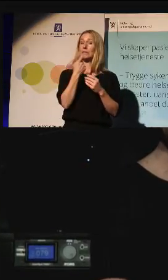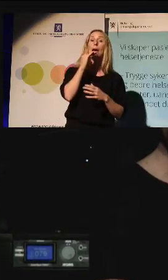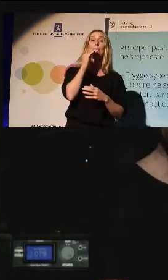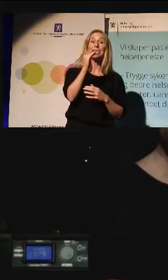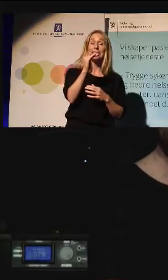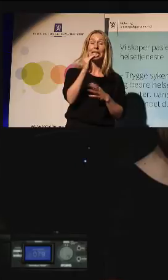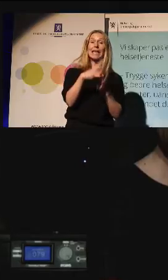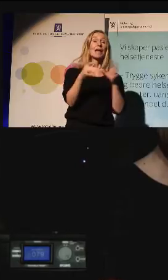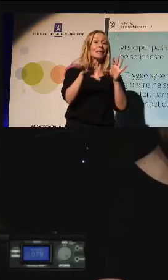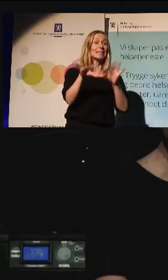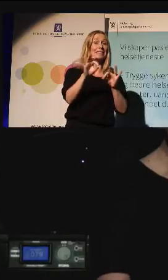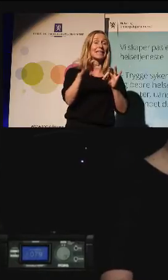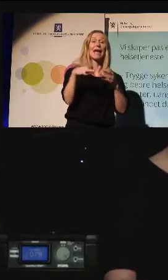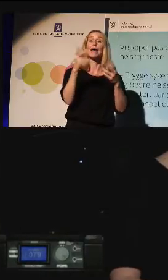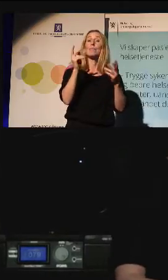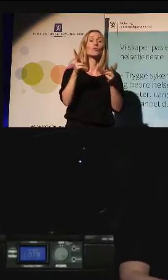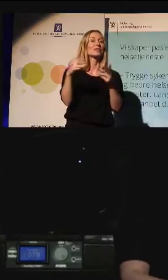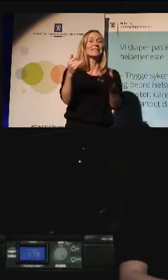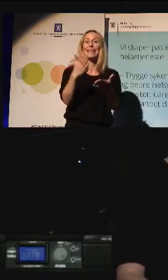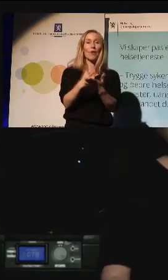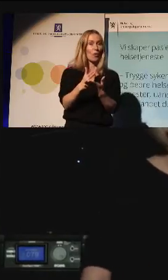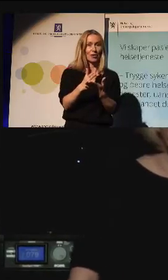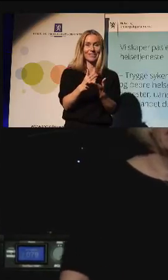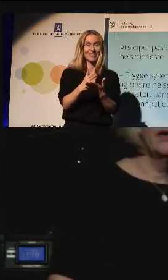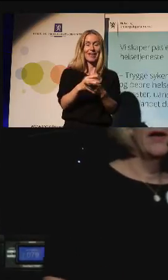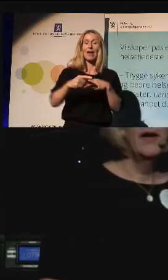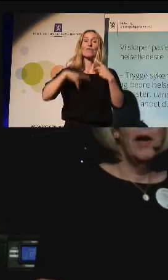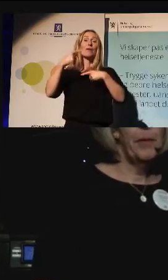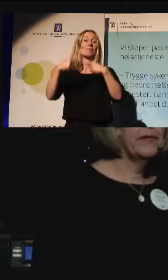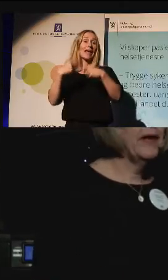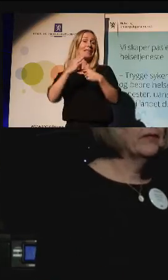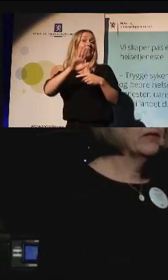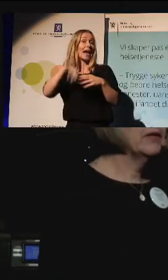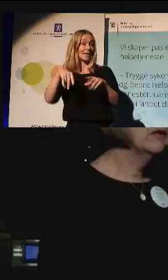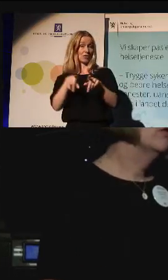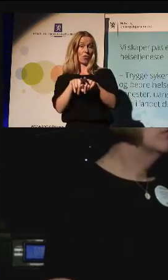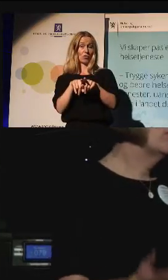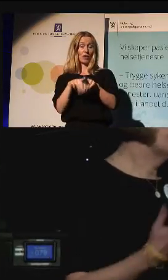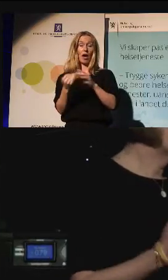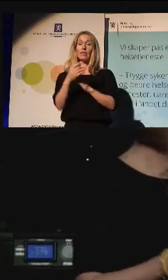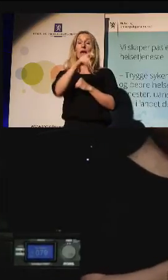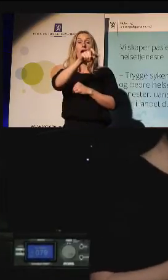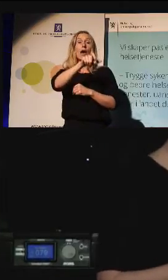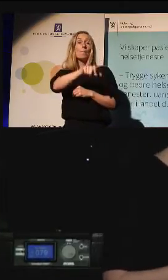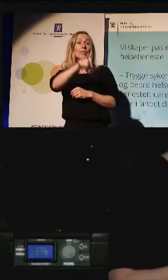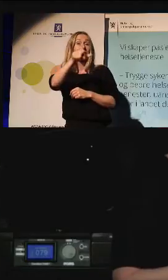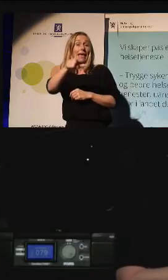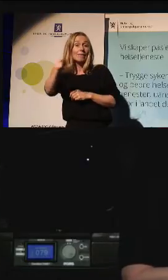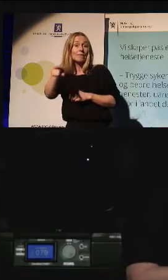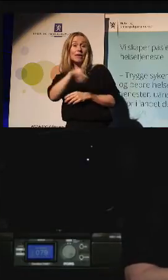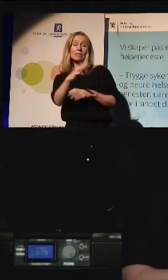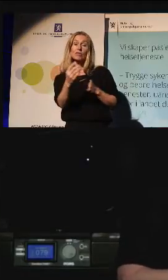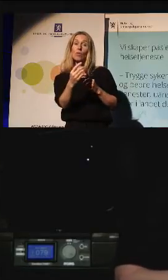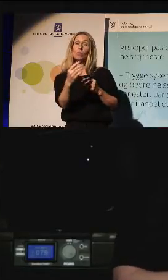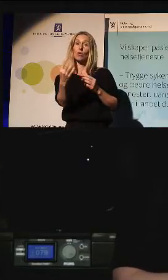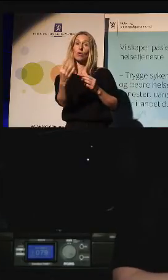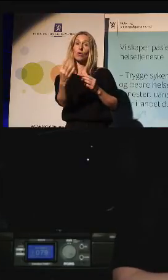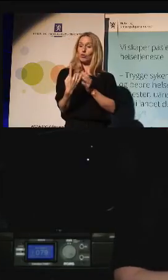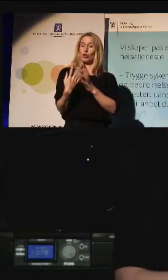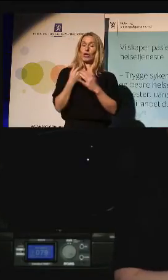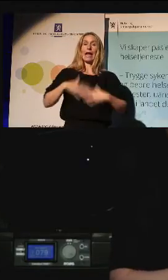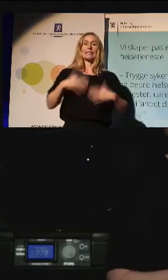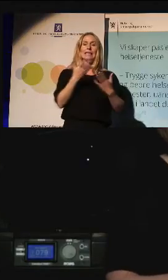lite. Og det fortsatt sånn at pasienter som oppsøker helsetjenesten noen ganger